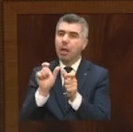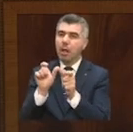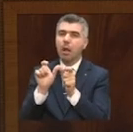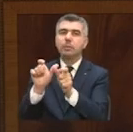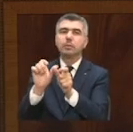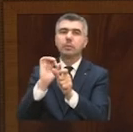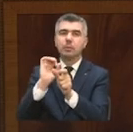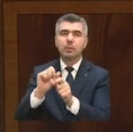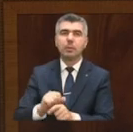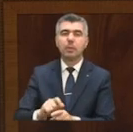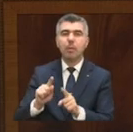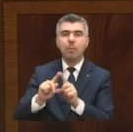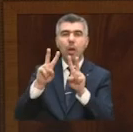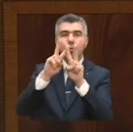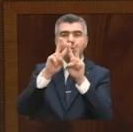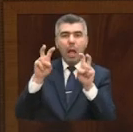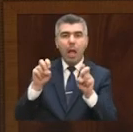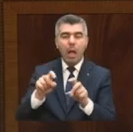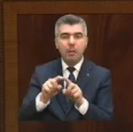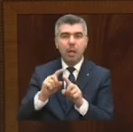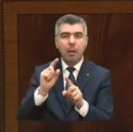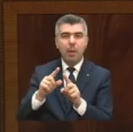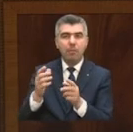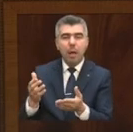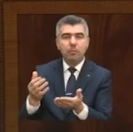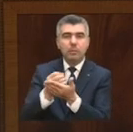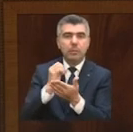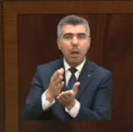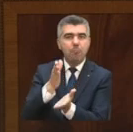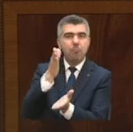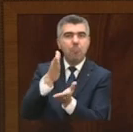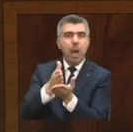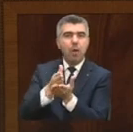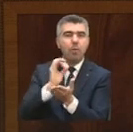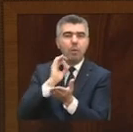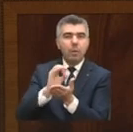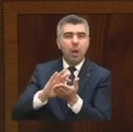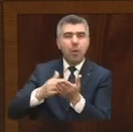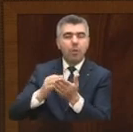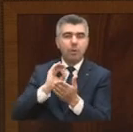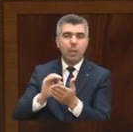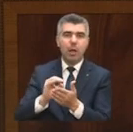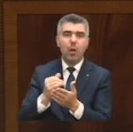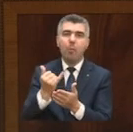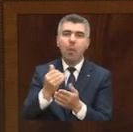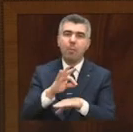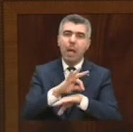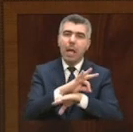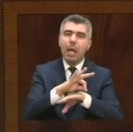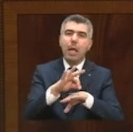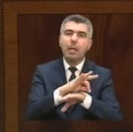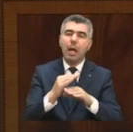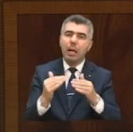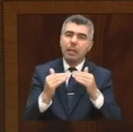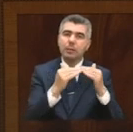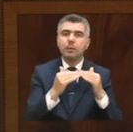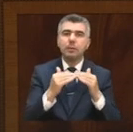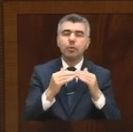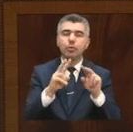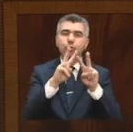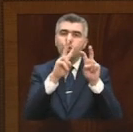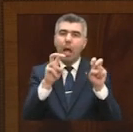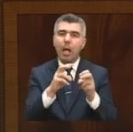ان تتمتع الشهادات الجامعيه الخصوصيه بالمصداقيه العلميه والقوه الاداريه المتساويه مع الشهاده